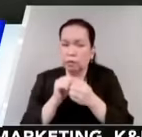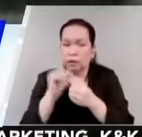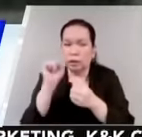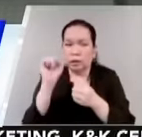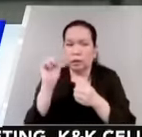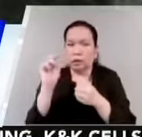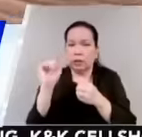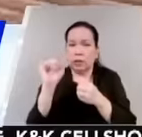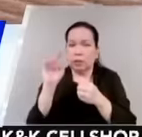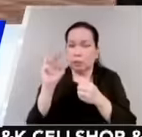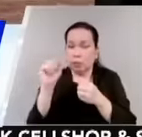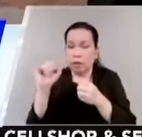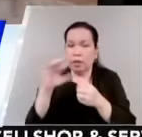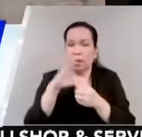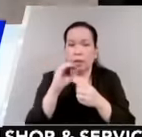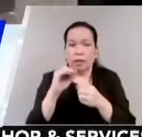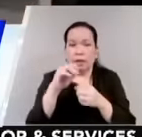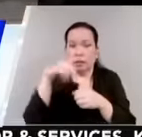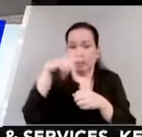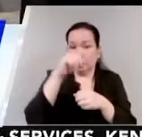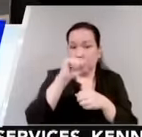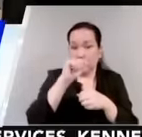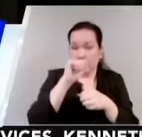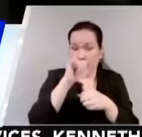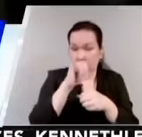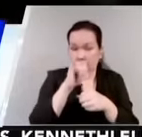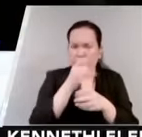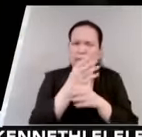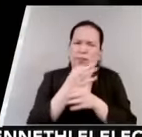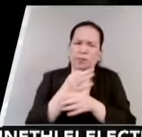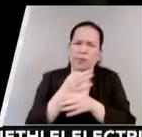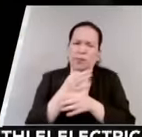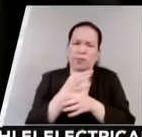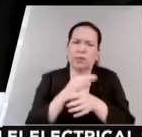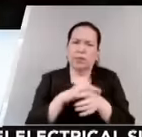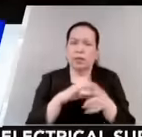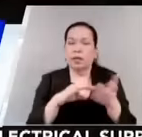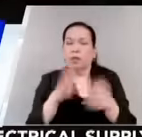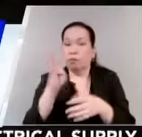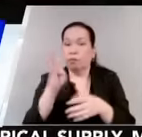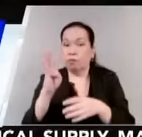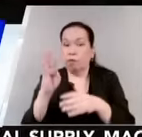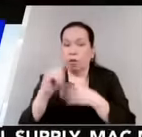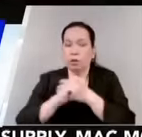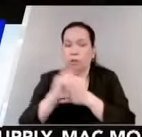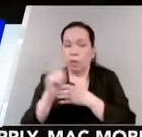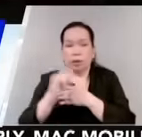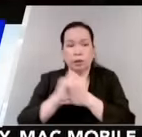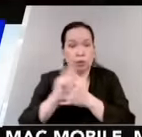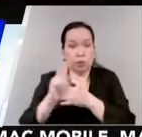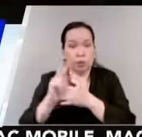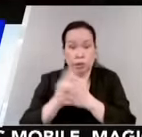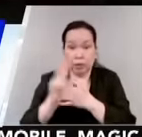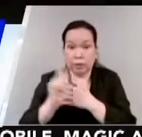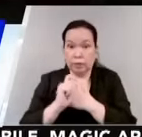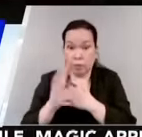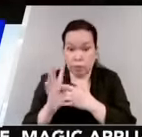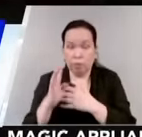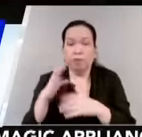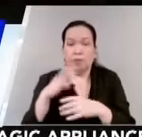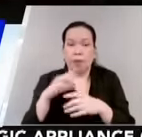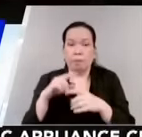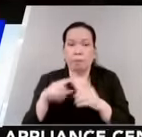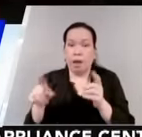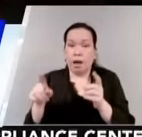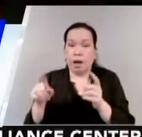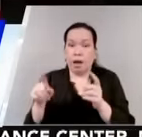doon. Maayos naman ang operasyon ng apat na terminal ng NAIA ngayong Martes Santo. Pero sa NAIA Centennial Terminal 2,